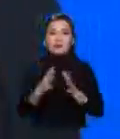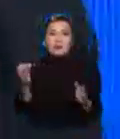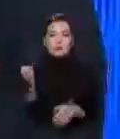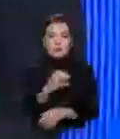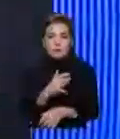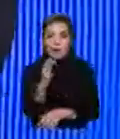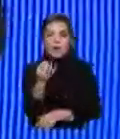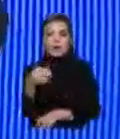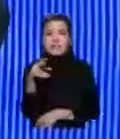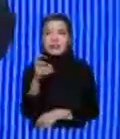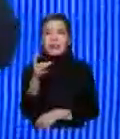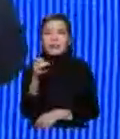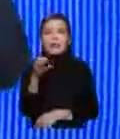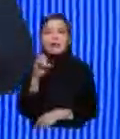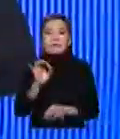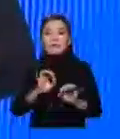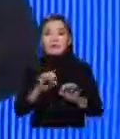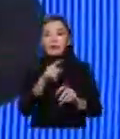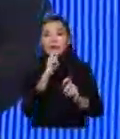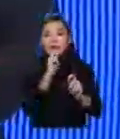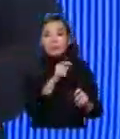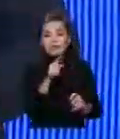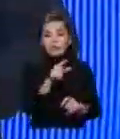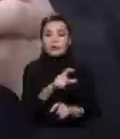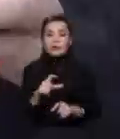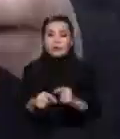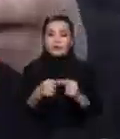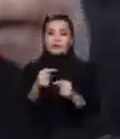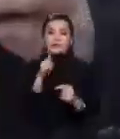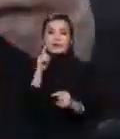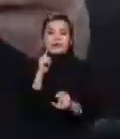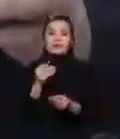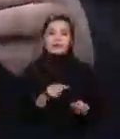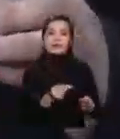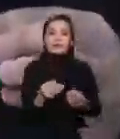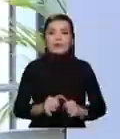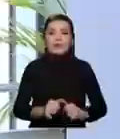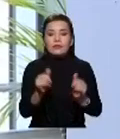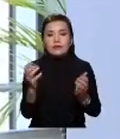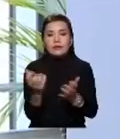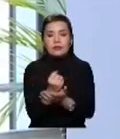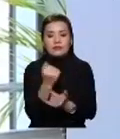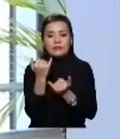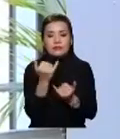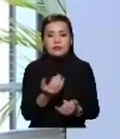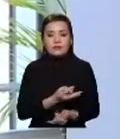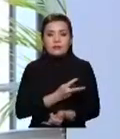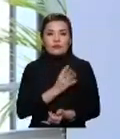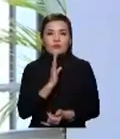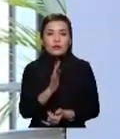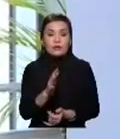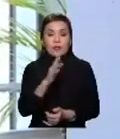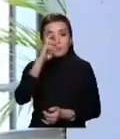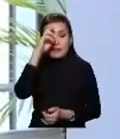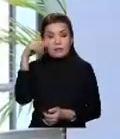Аида Балаеваның айтуынша, бұл сыйлық дарынды жастардың өміріне жаңа серпін әкеледі. Мемлекет басшысының соңғы